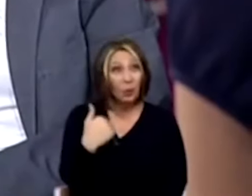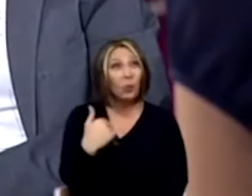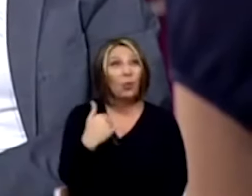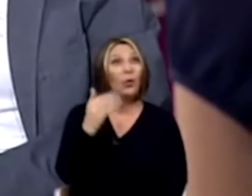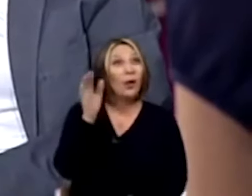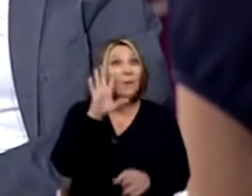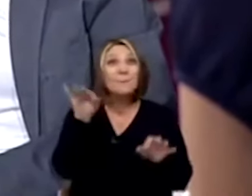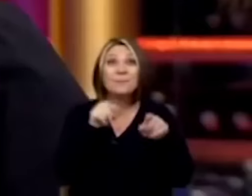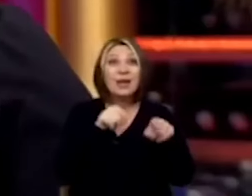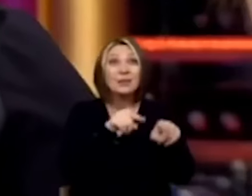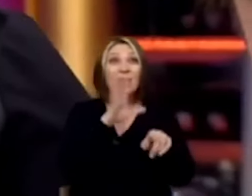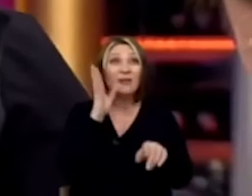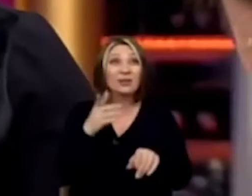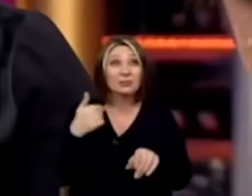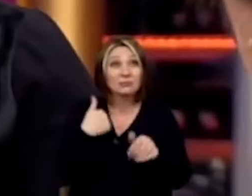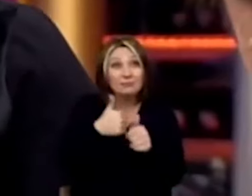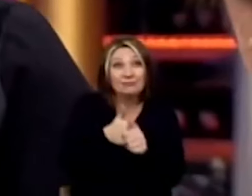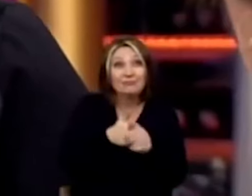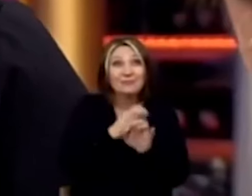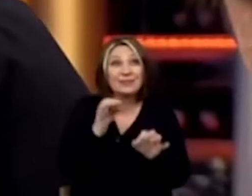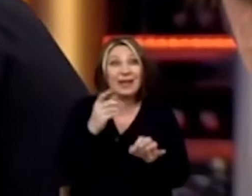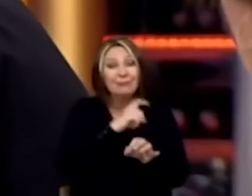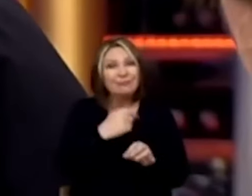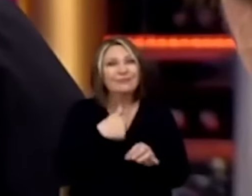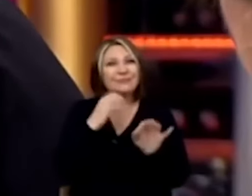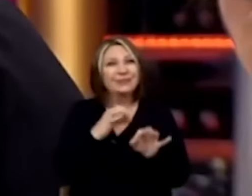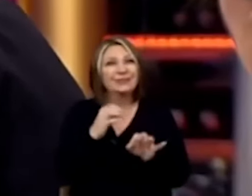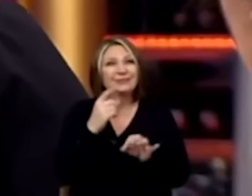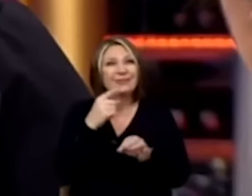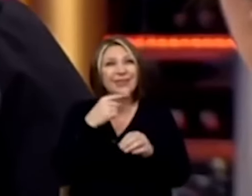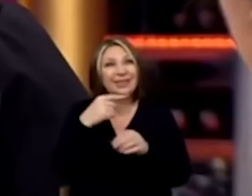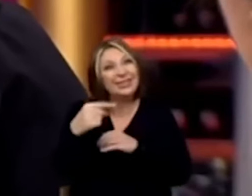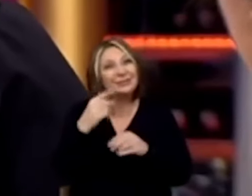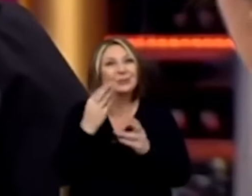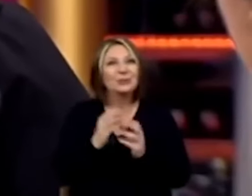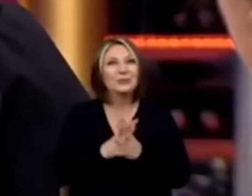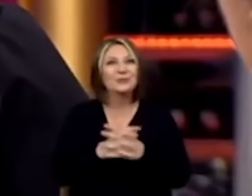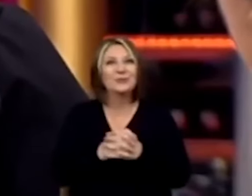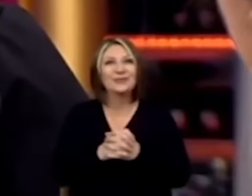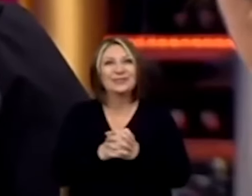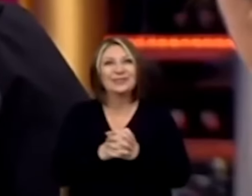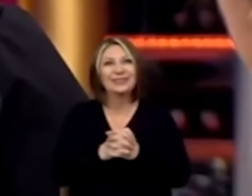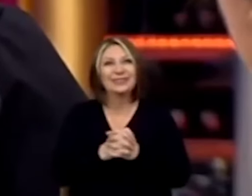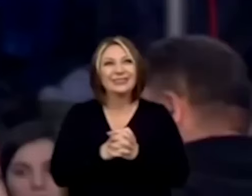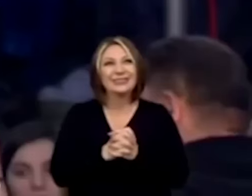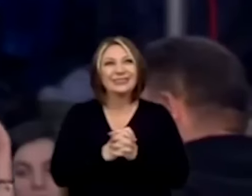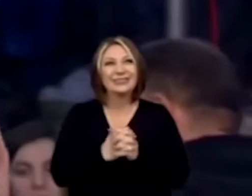Bütün günleri takip eder. En çok da hani bende fre olur. Bir şeyim olur mutlaka. Engelim